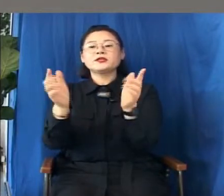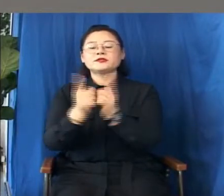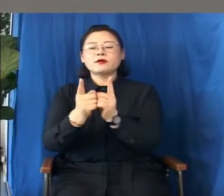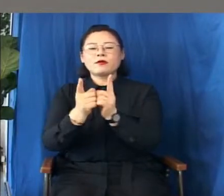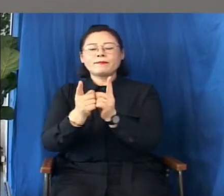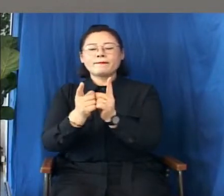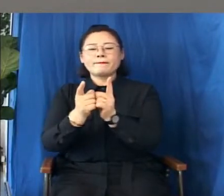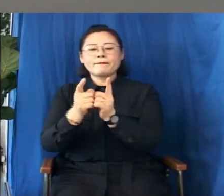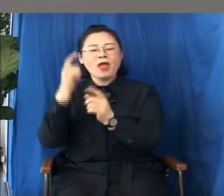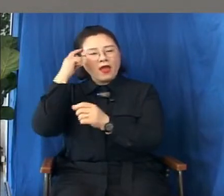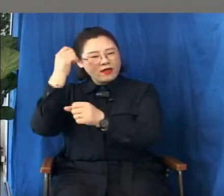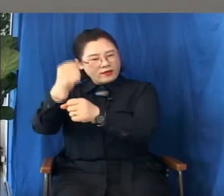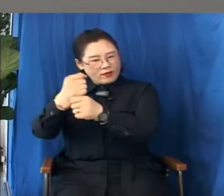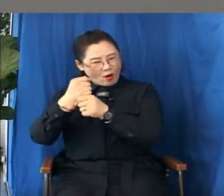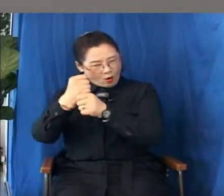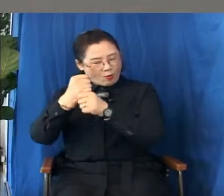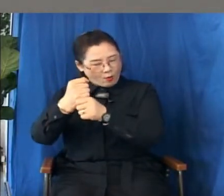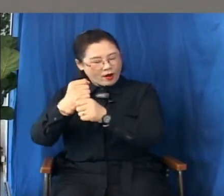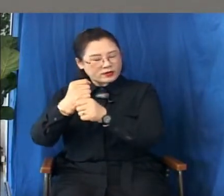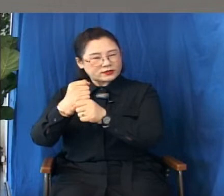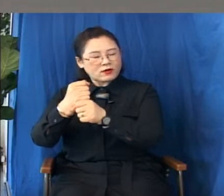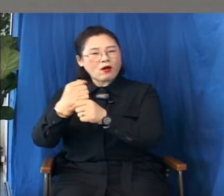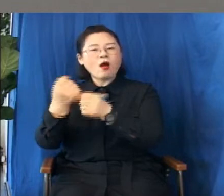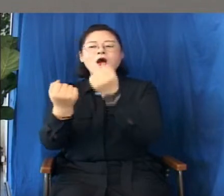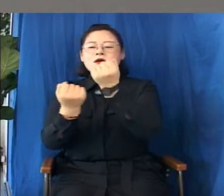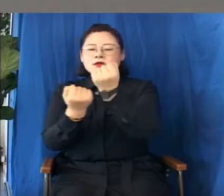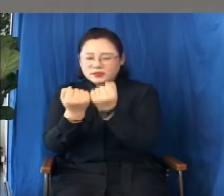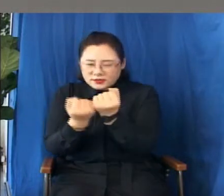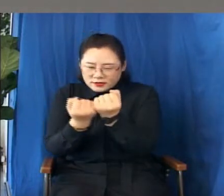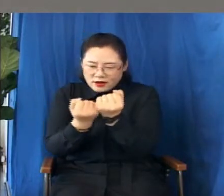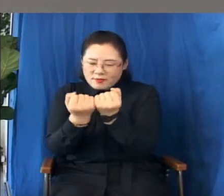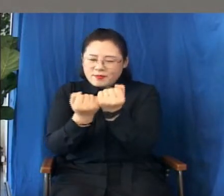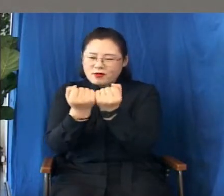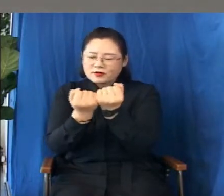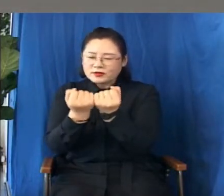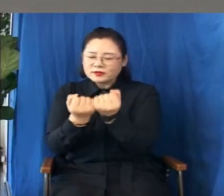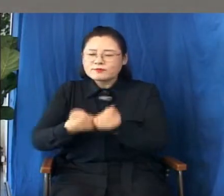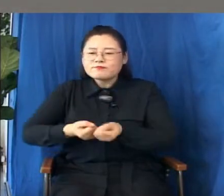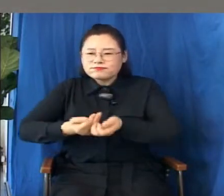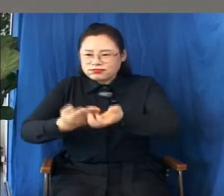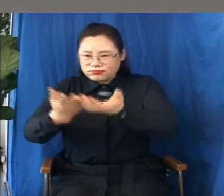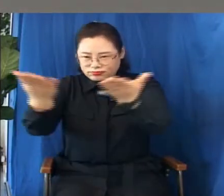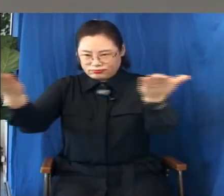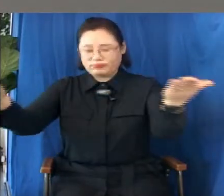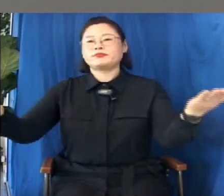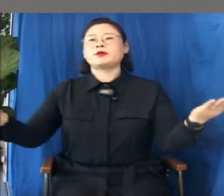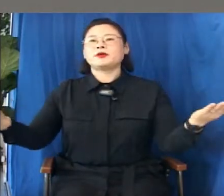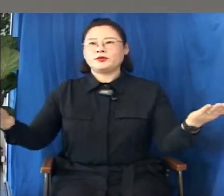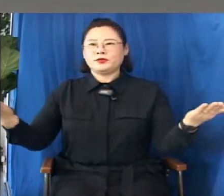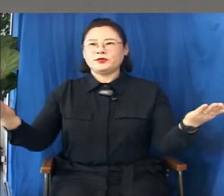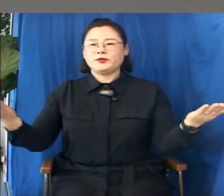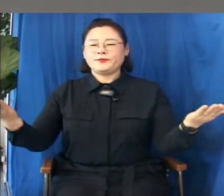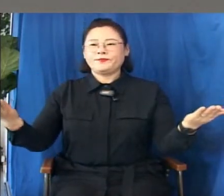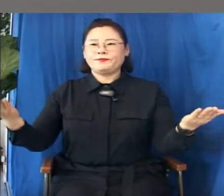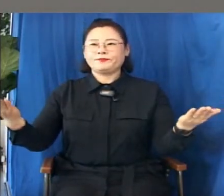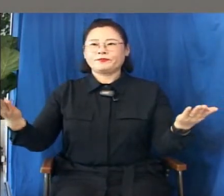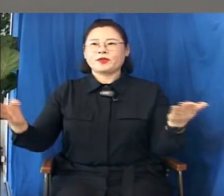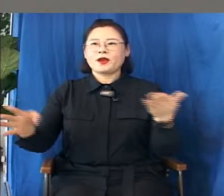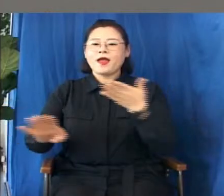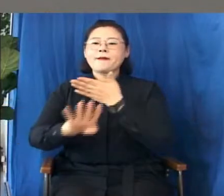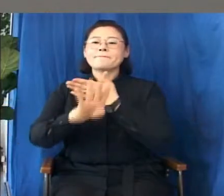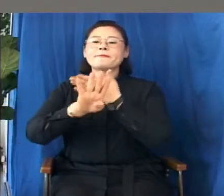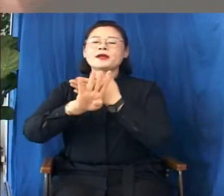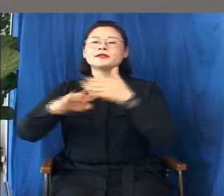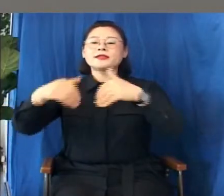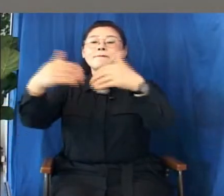백성들에게 알기 쉽게 또 적용할 수 있도록 돕는 그런 학파가 바리새파 안에 두